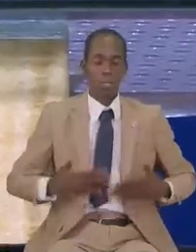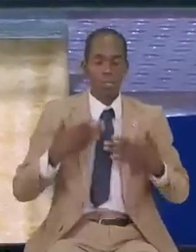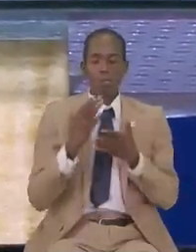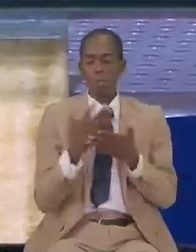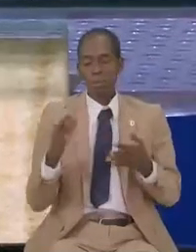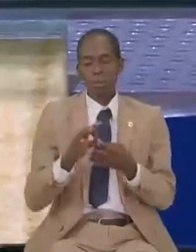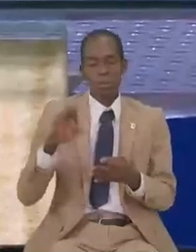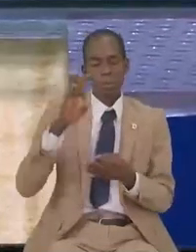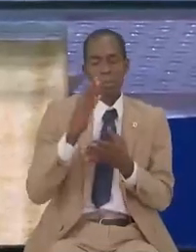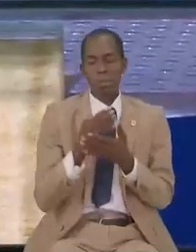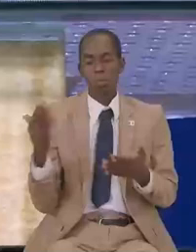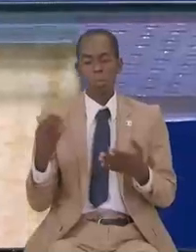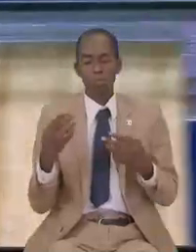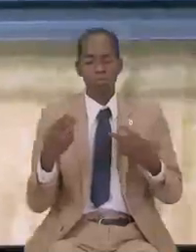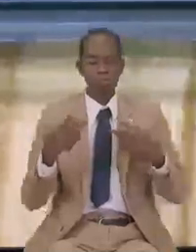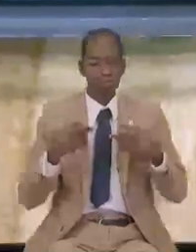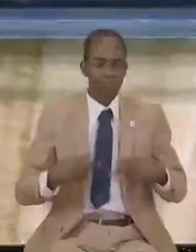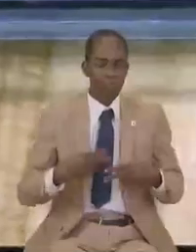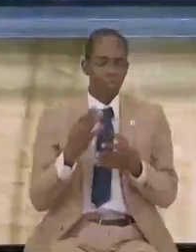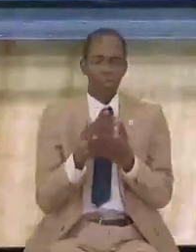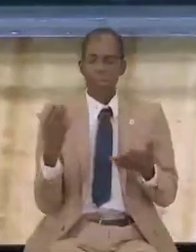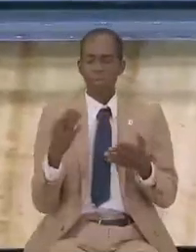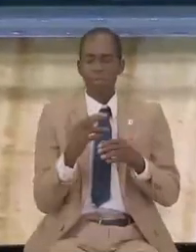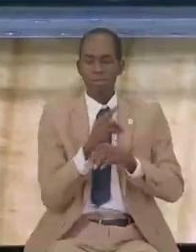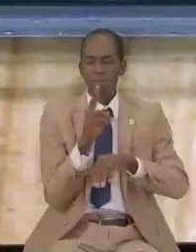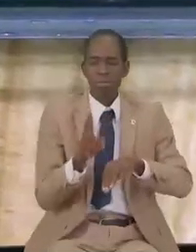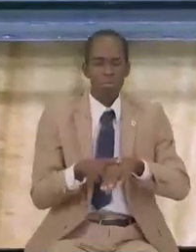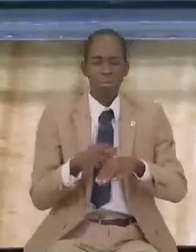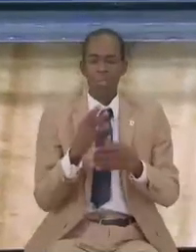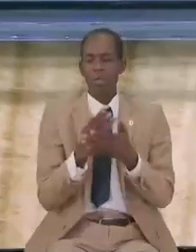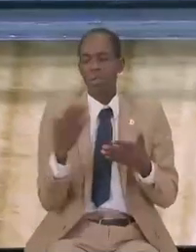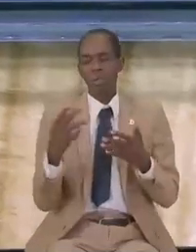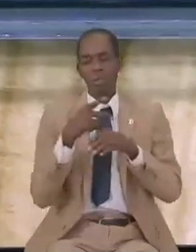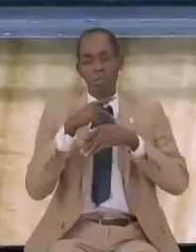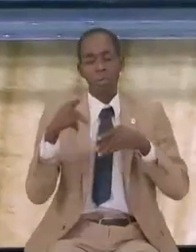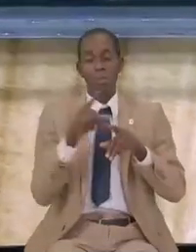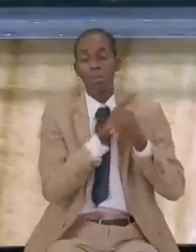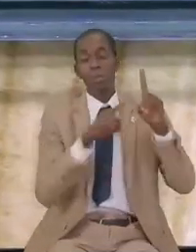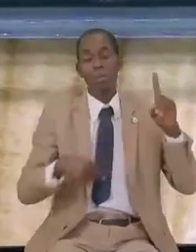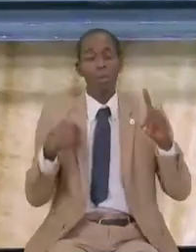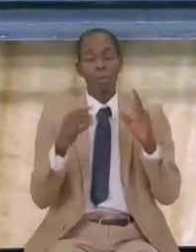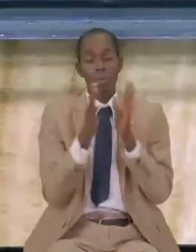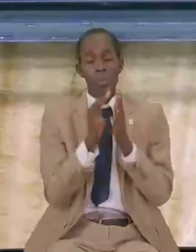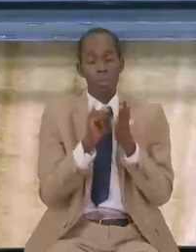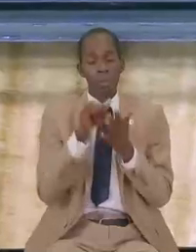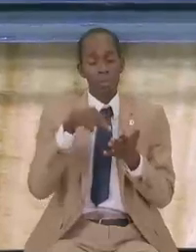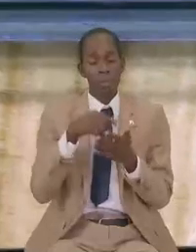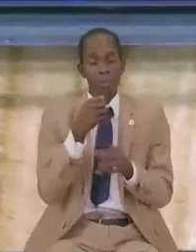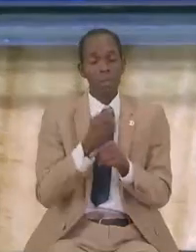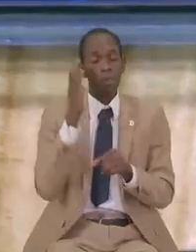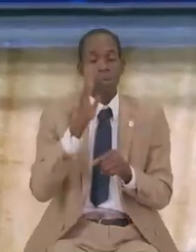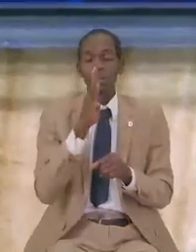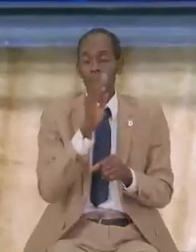de spirituel, de physique, de naturel, de professionnel. Nous prions Seigneur que cette année soit